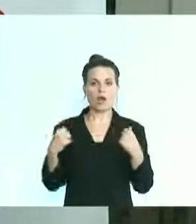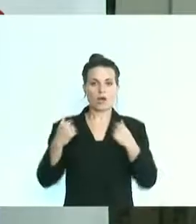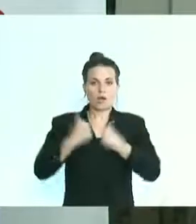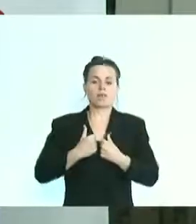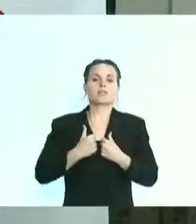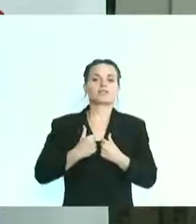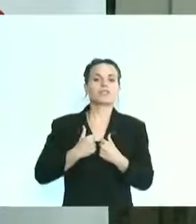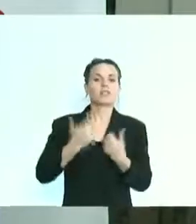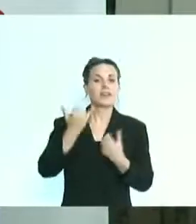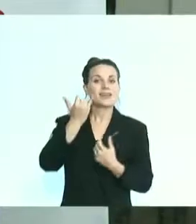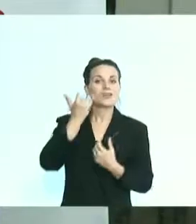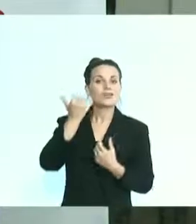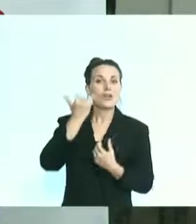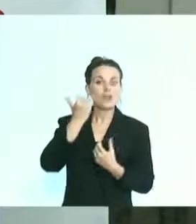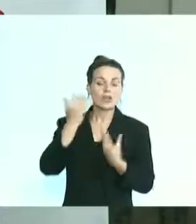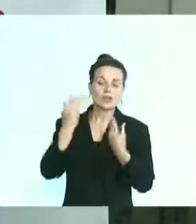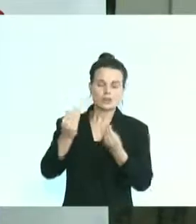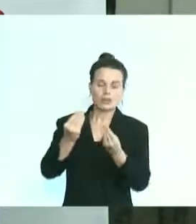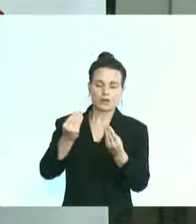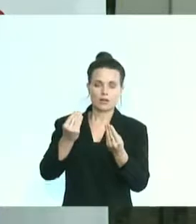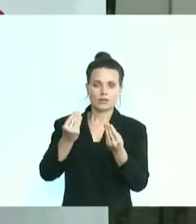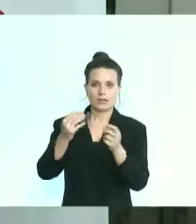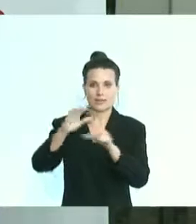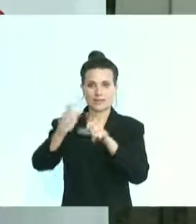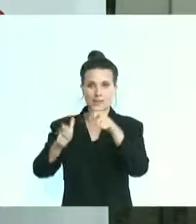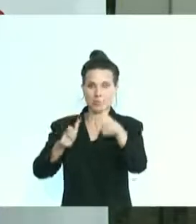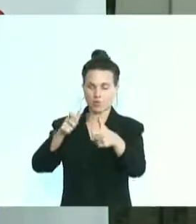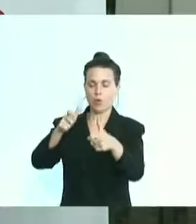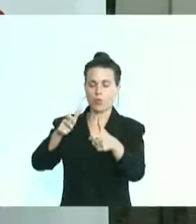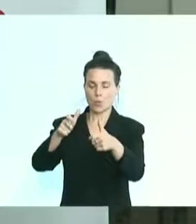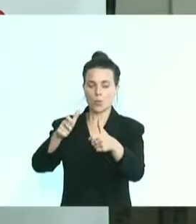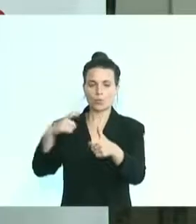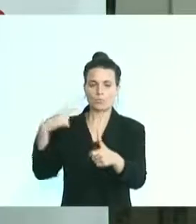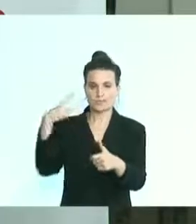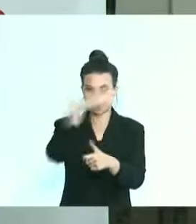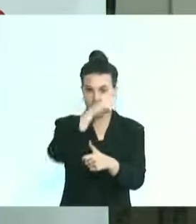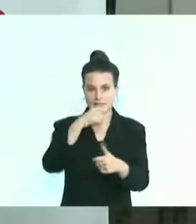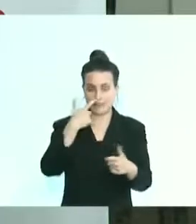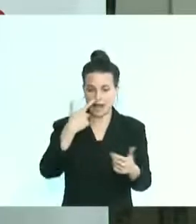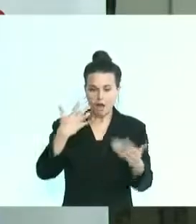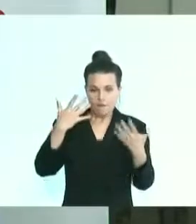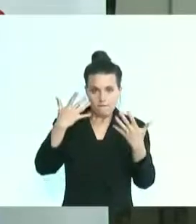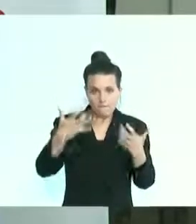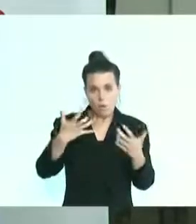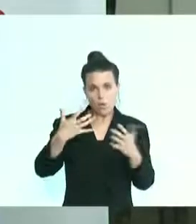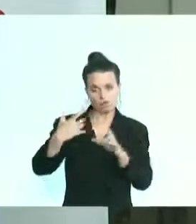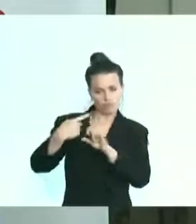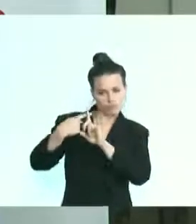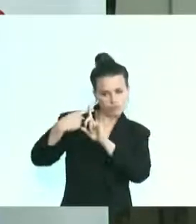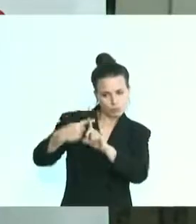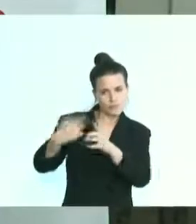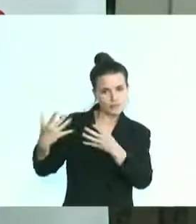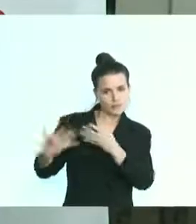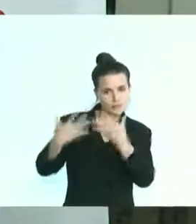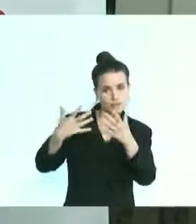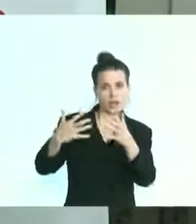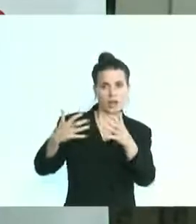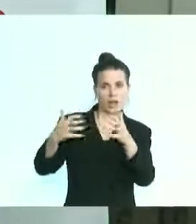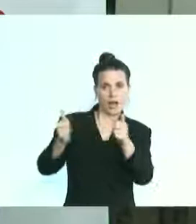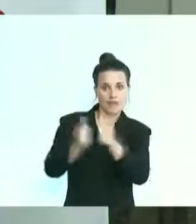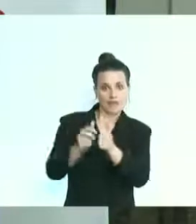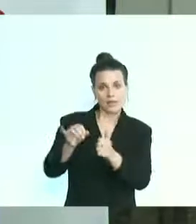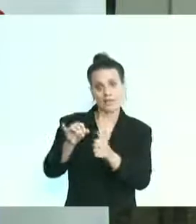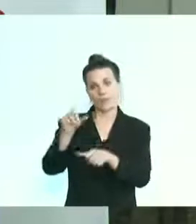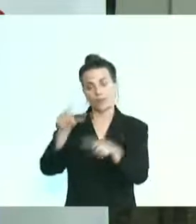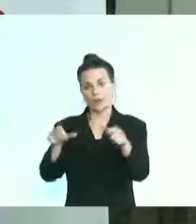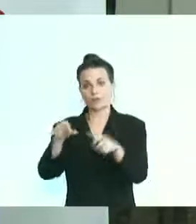économique. Nous sommes dans une dynamique positive, constructive, avec les associations, avec les commerçants, avec les établissements recevant du